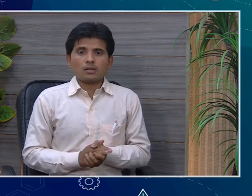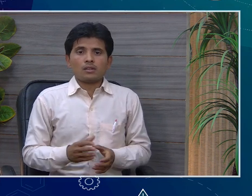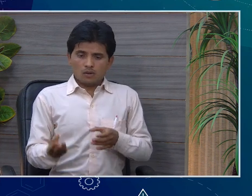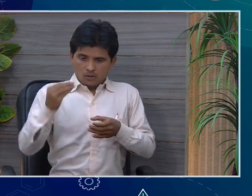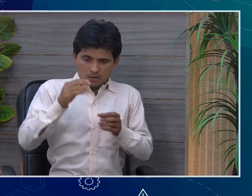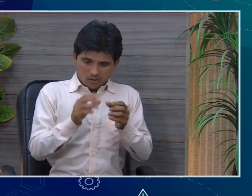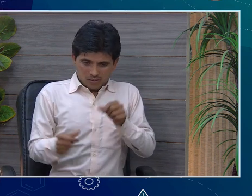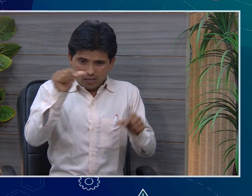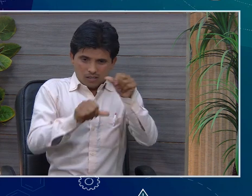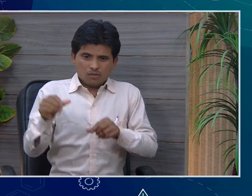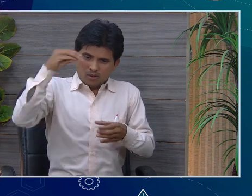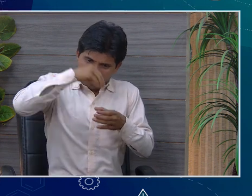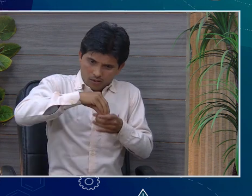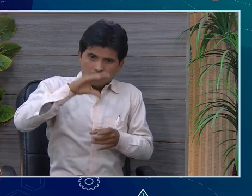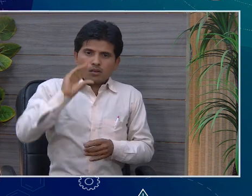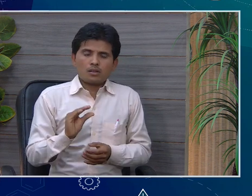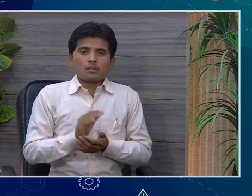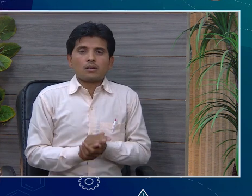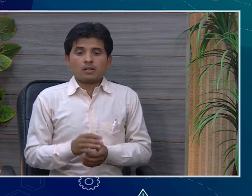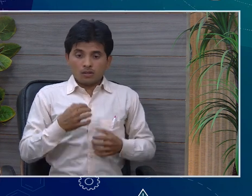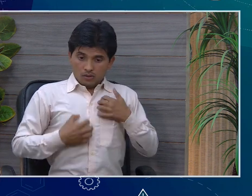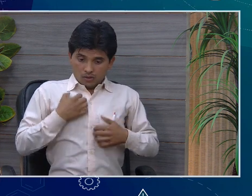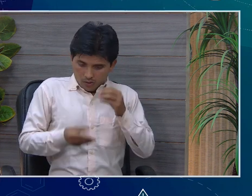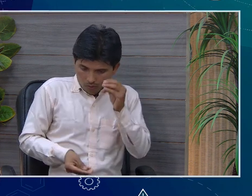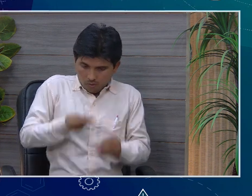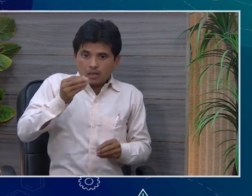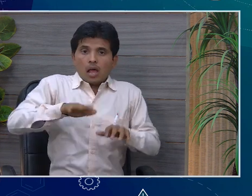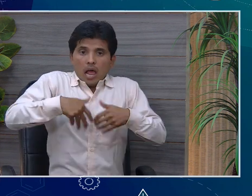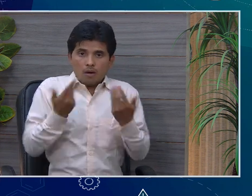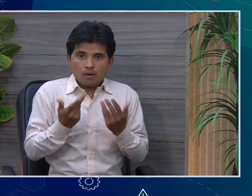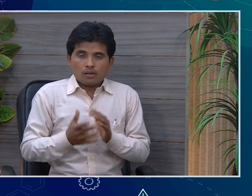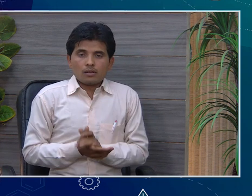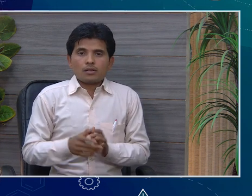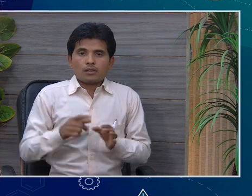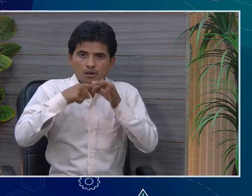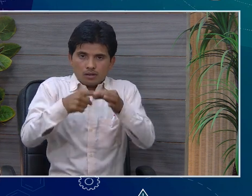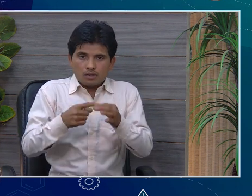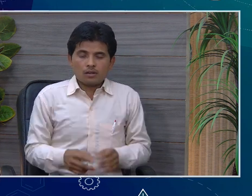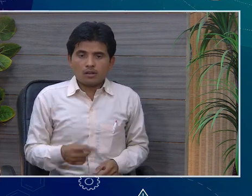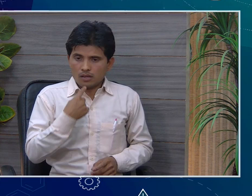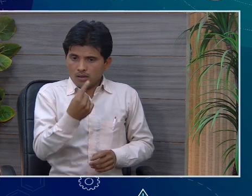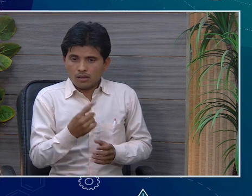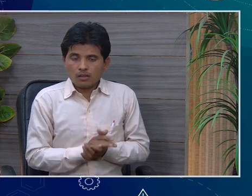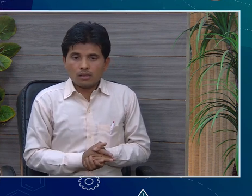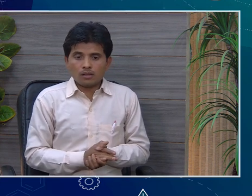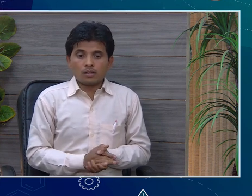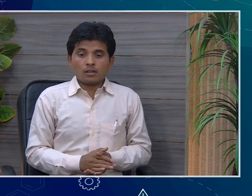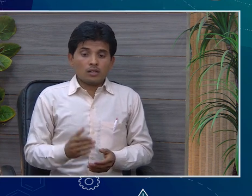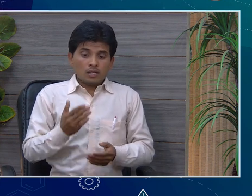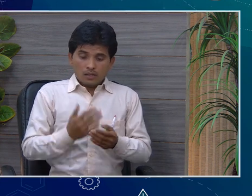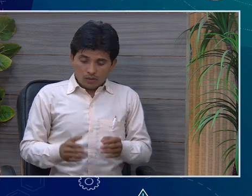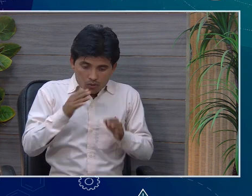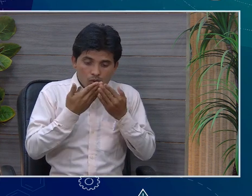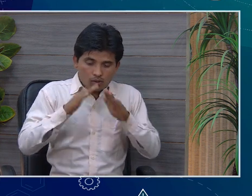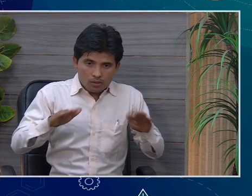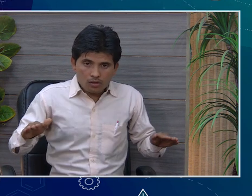पा रहा है तो यह इंट्रस्ट कैसे डवलप करें उसके लिए यह प्रश्न बहुत अच्छा है और जैसे कि आपने कहा कि चिल्ड्रन विद स्पेशल नीड्स